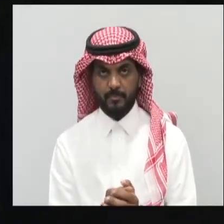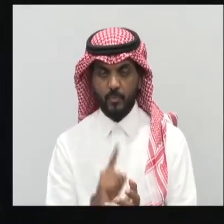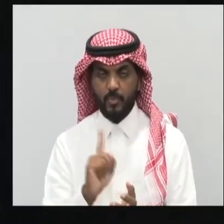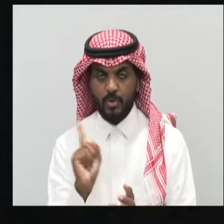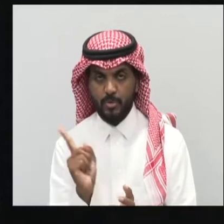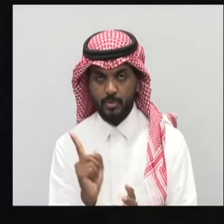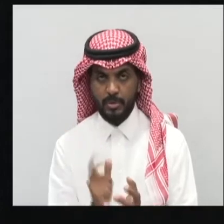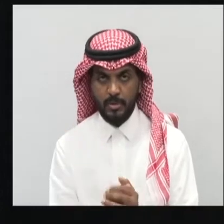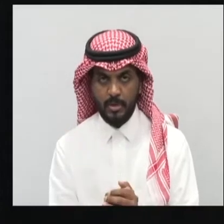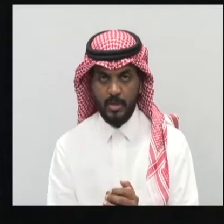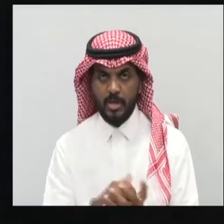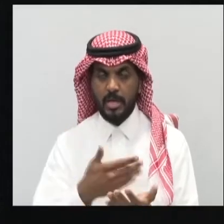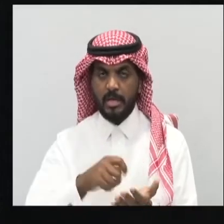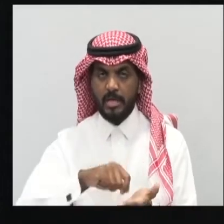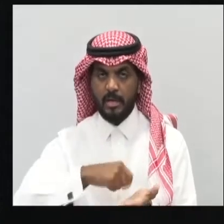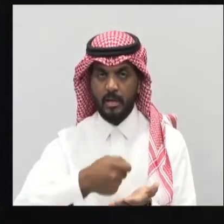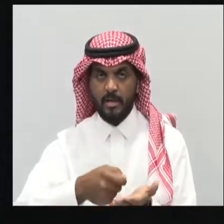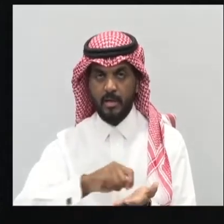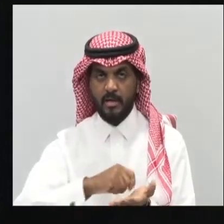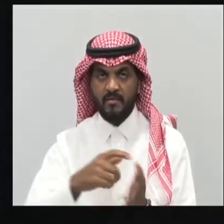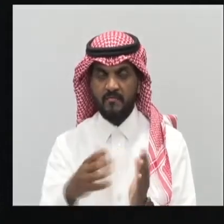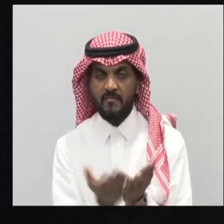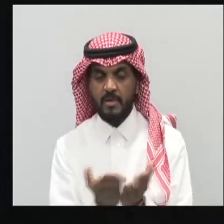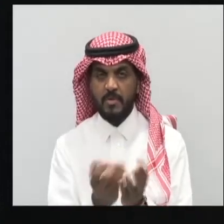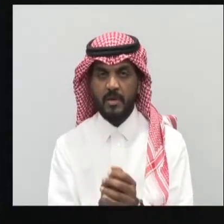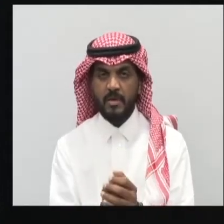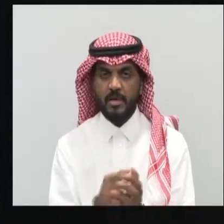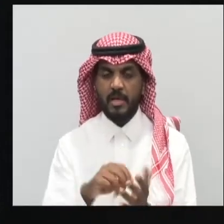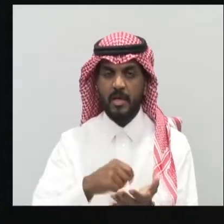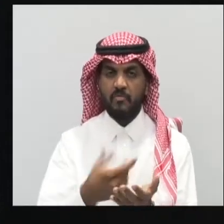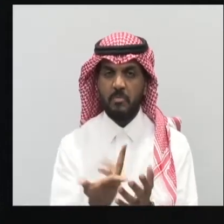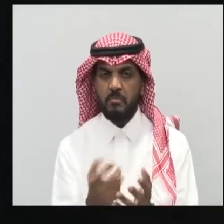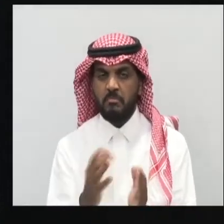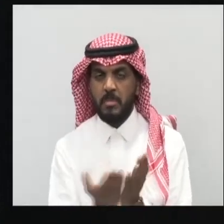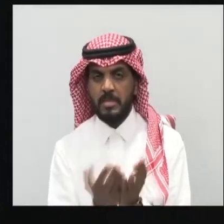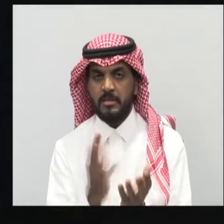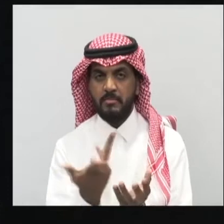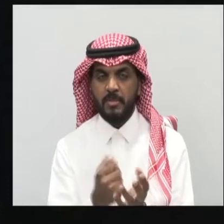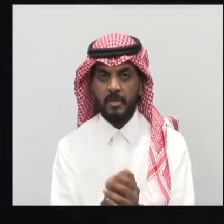وهنا يا صغاري غلاف المادة، يا ترى غلاف مادة ماذا؟